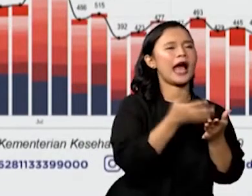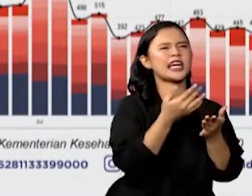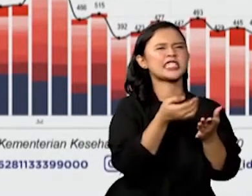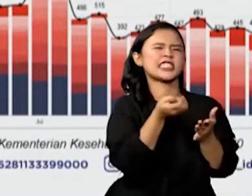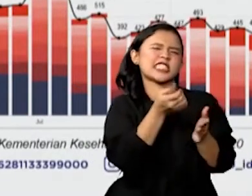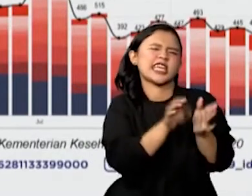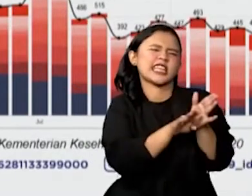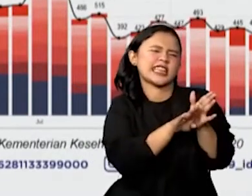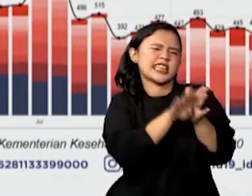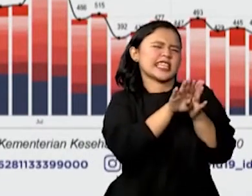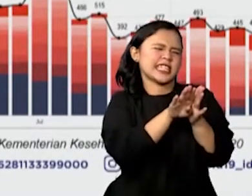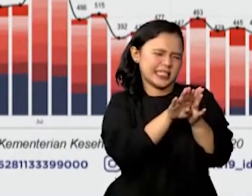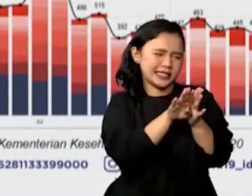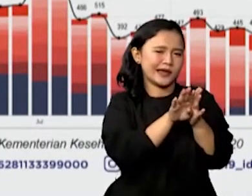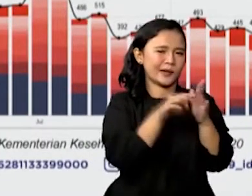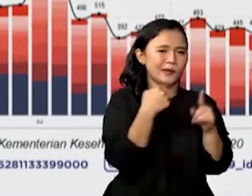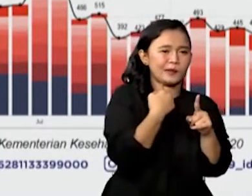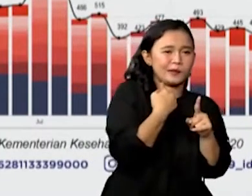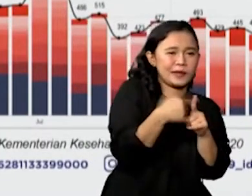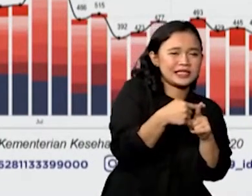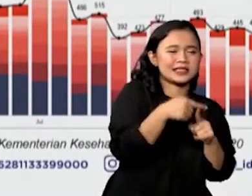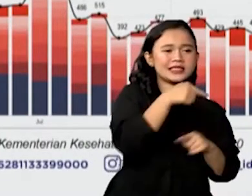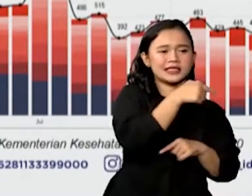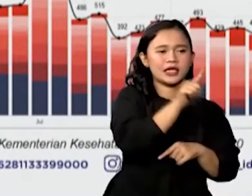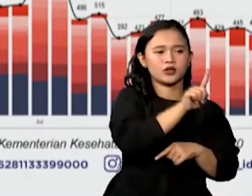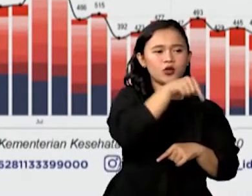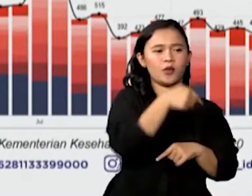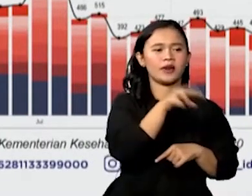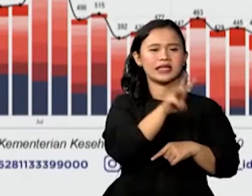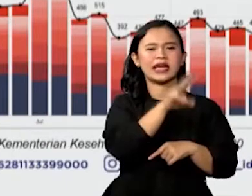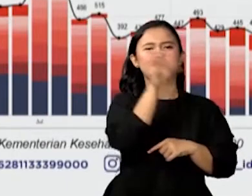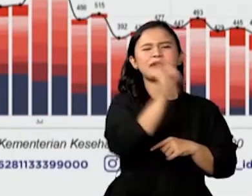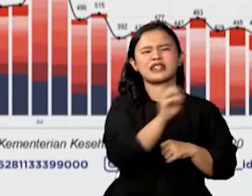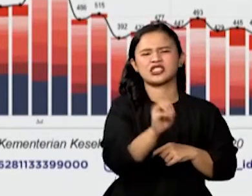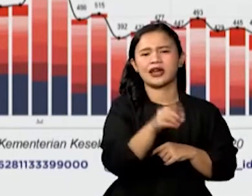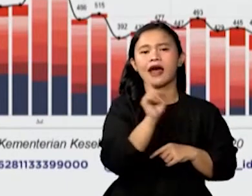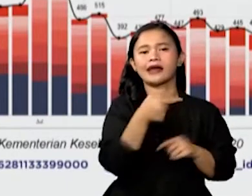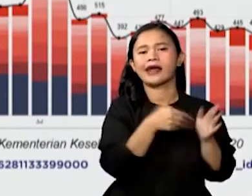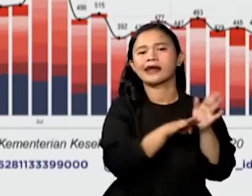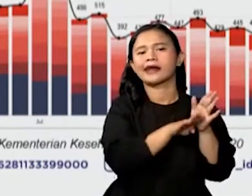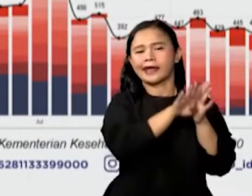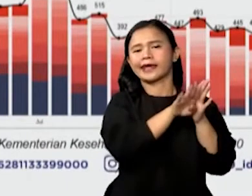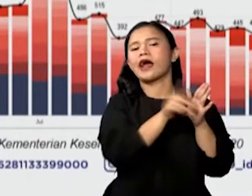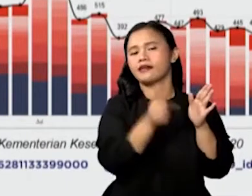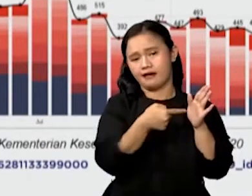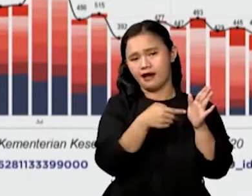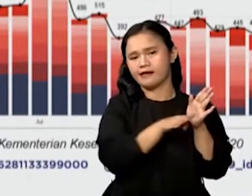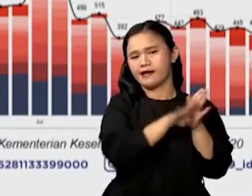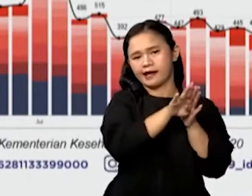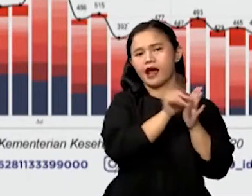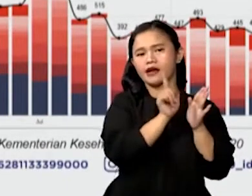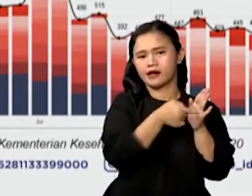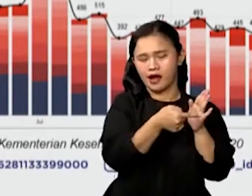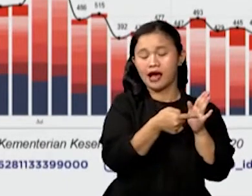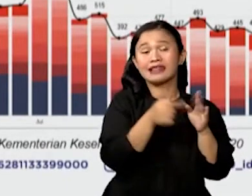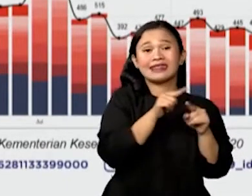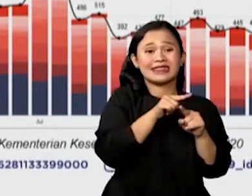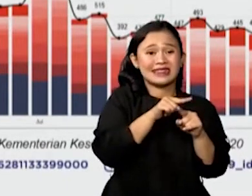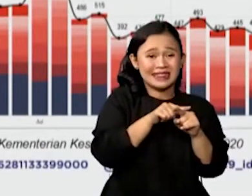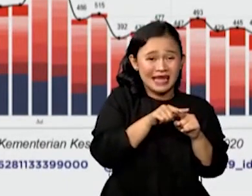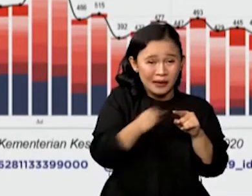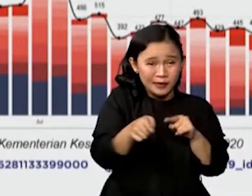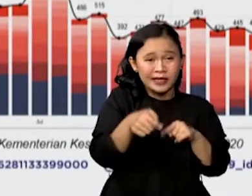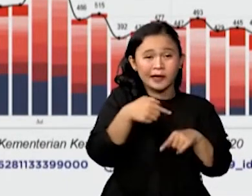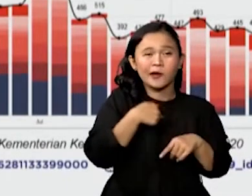sedikit. Plus 1,3% dari pekan sebelumnya. Nah, ini juga terlihat di sini. Walaupun memang paling tinggi